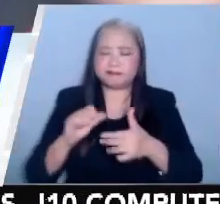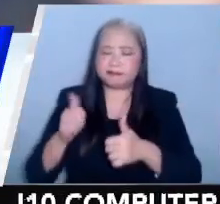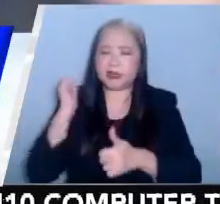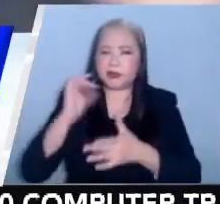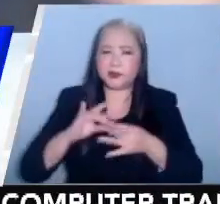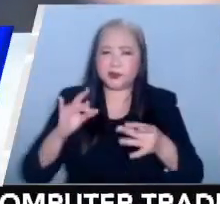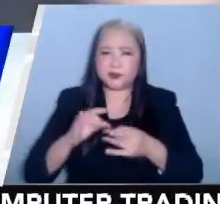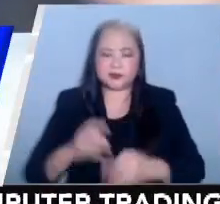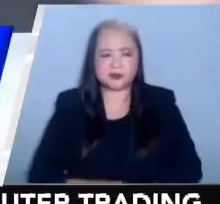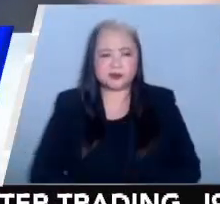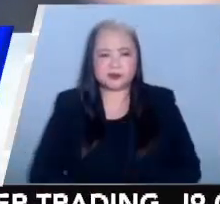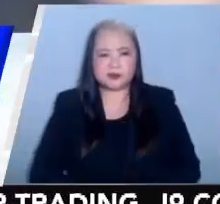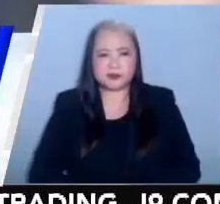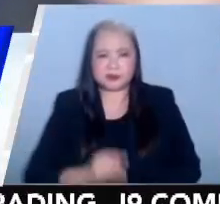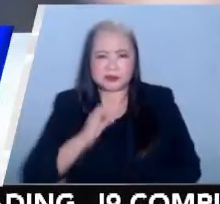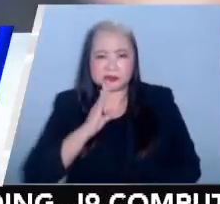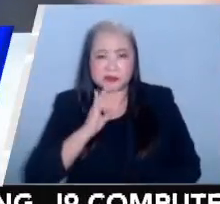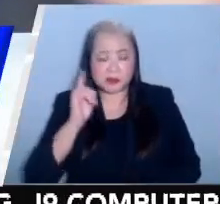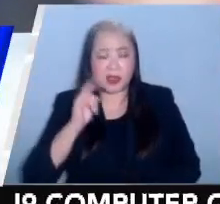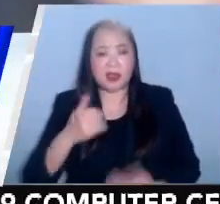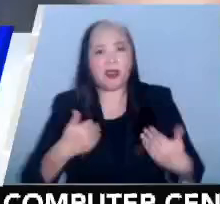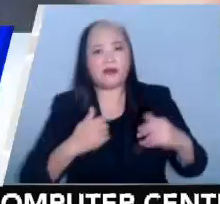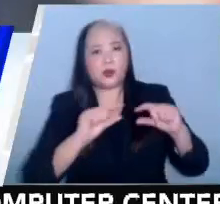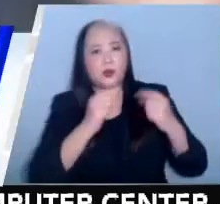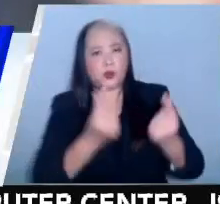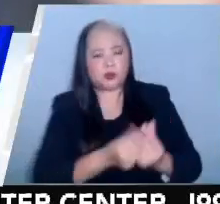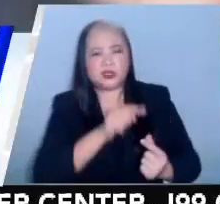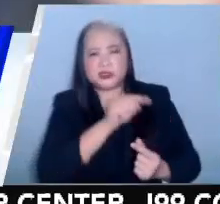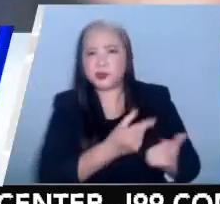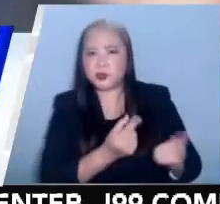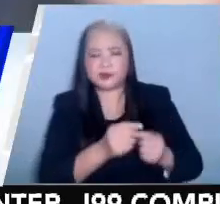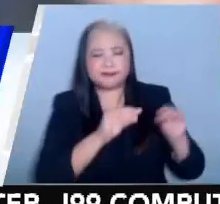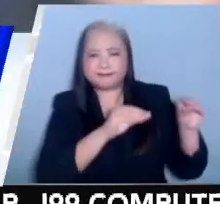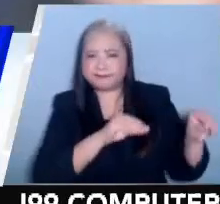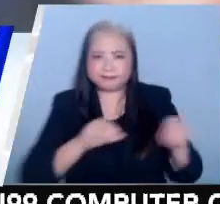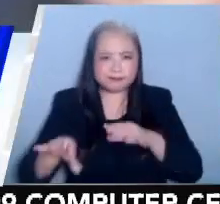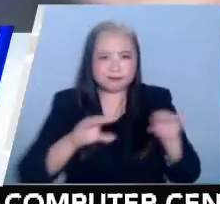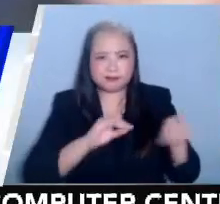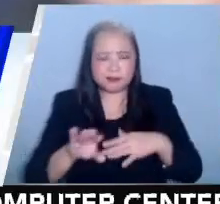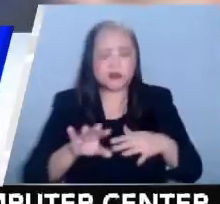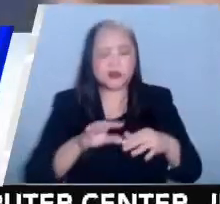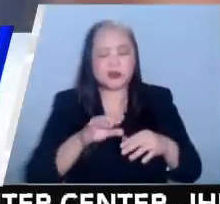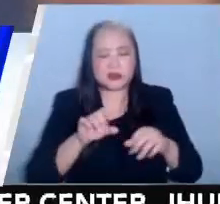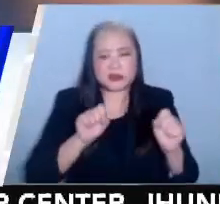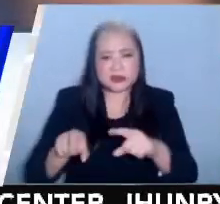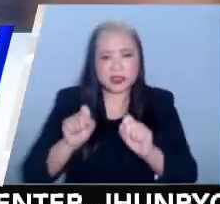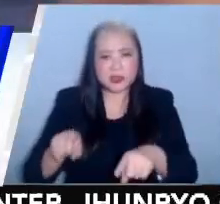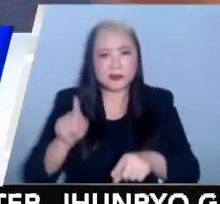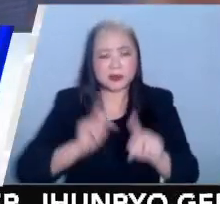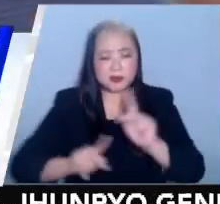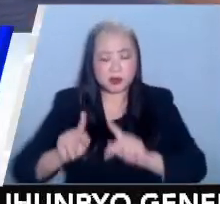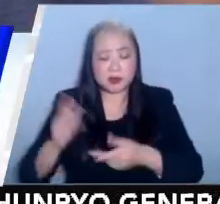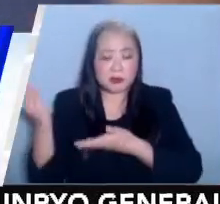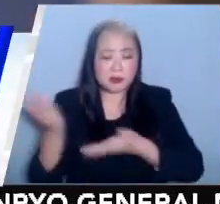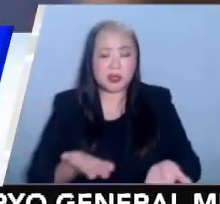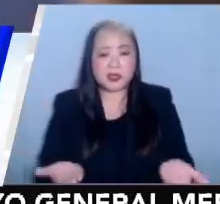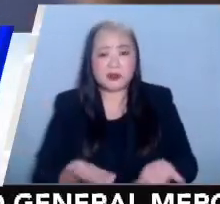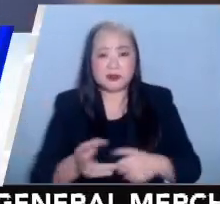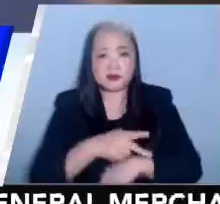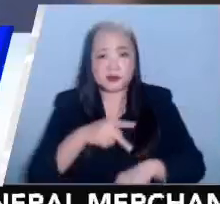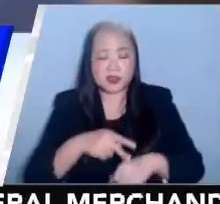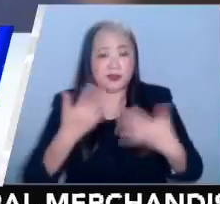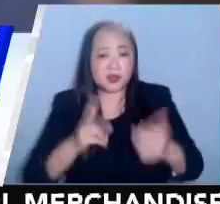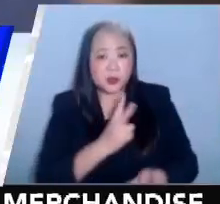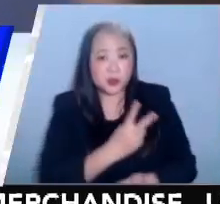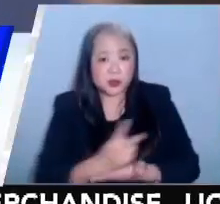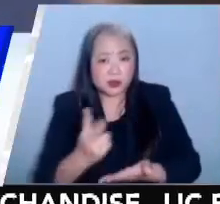ng mga human trafficked persons that dalhin sa Pinas. After 2 to 3 weeks, ililipat naman nalang grupo